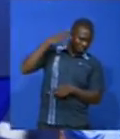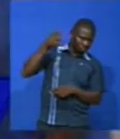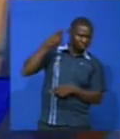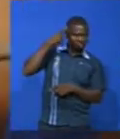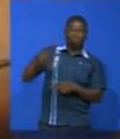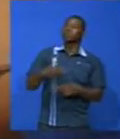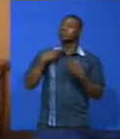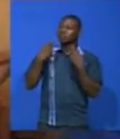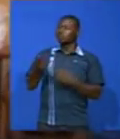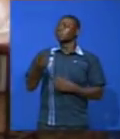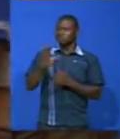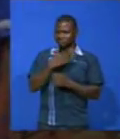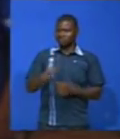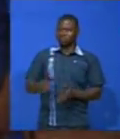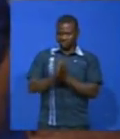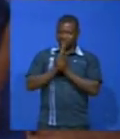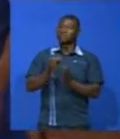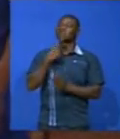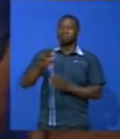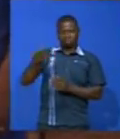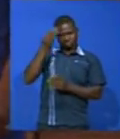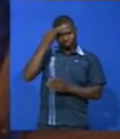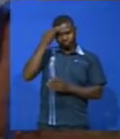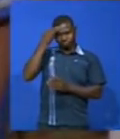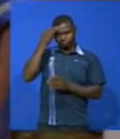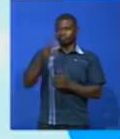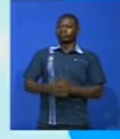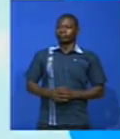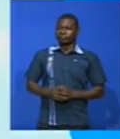de croître, dira le ministre de l'Énergie.